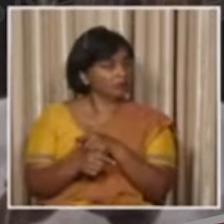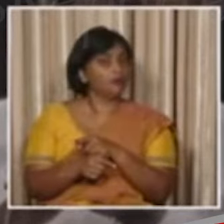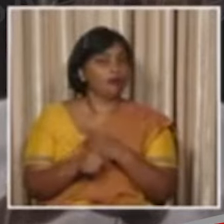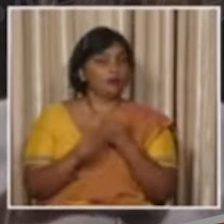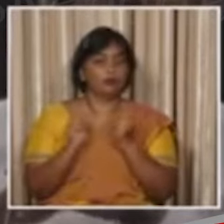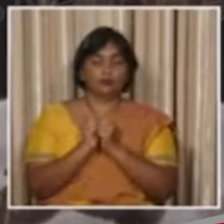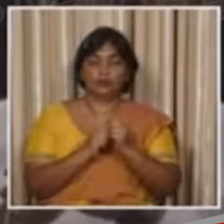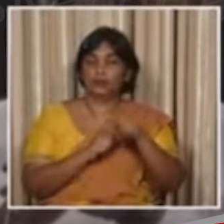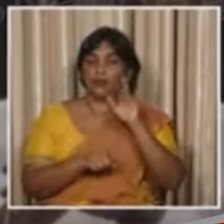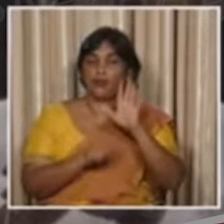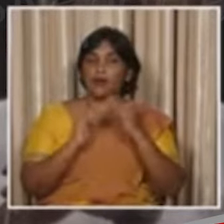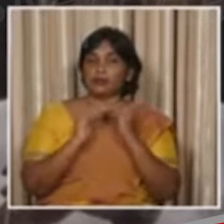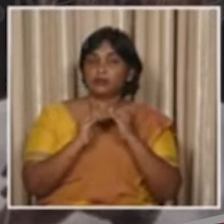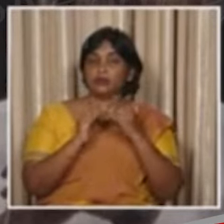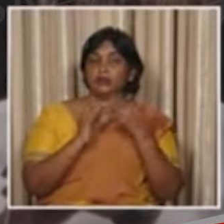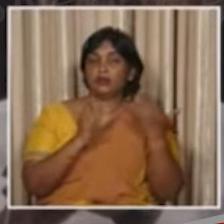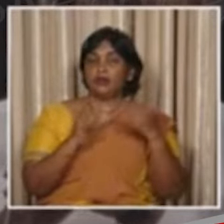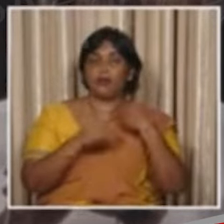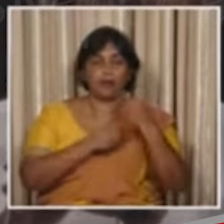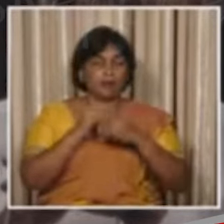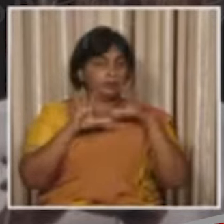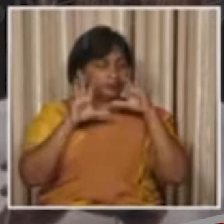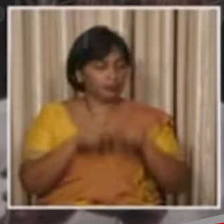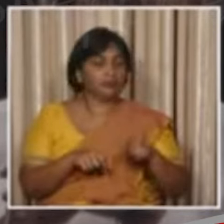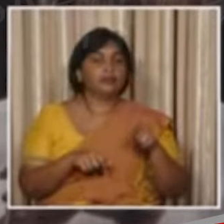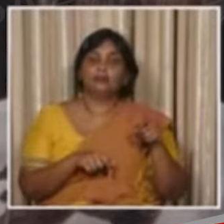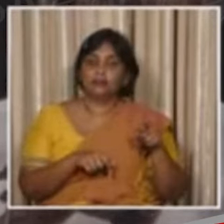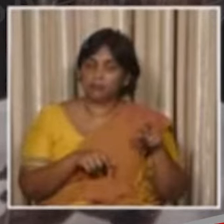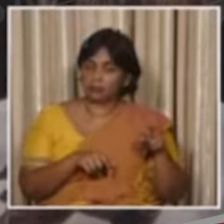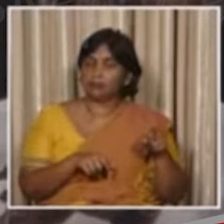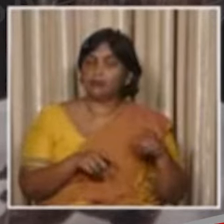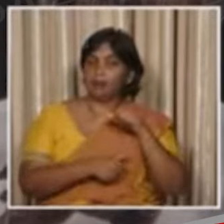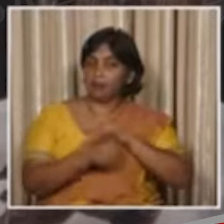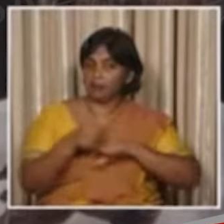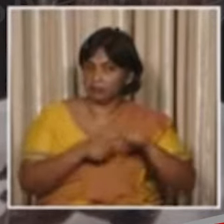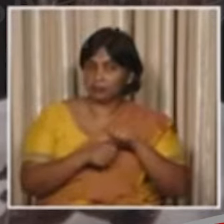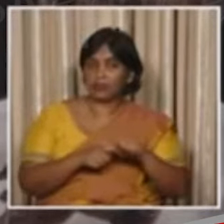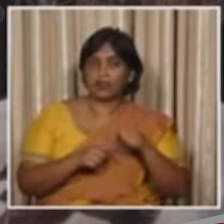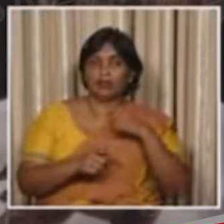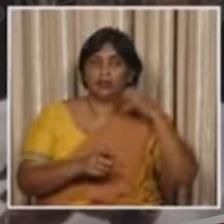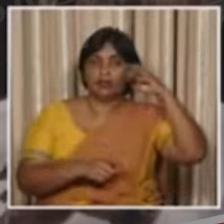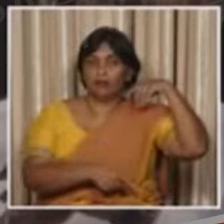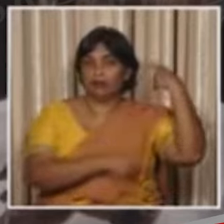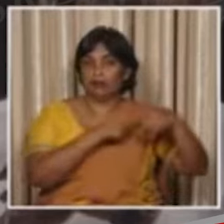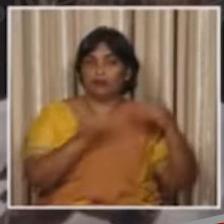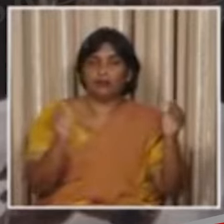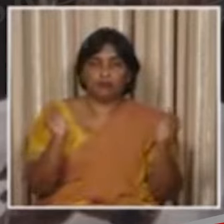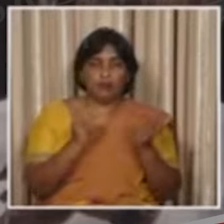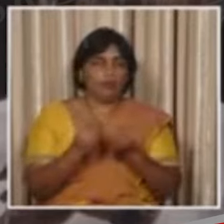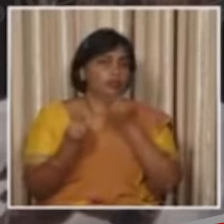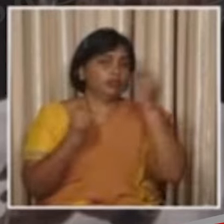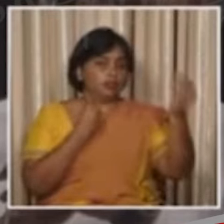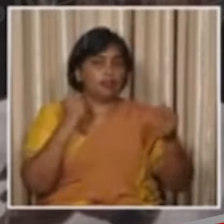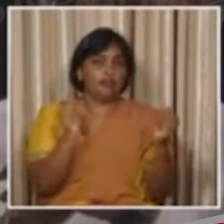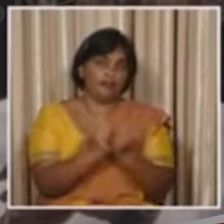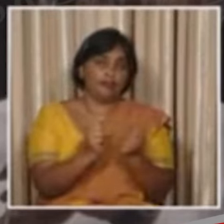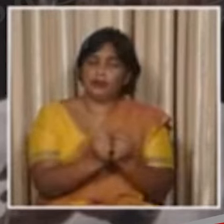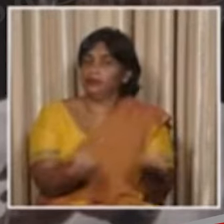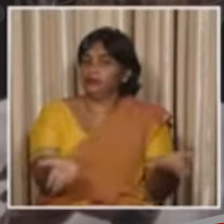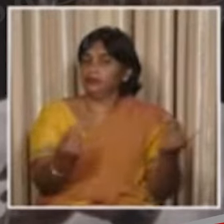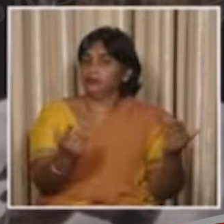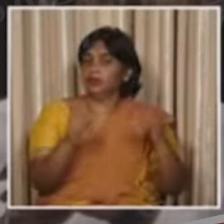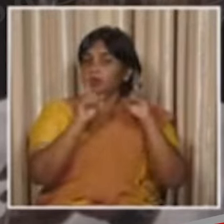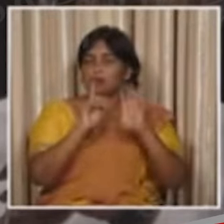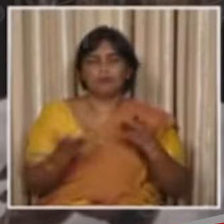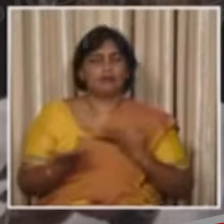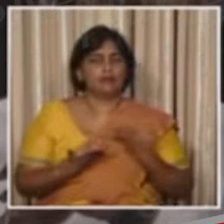වැඩ කරන අයට ගෙවල් වලට මේ සමහර කර්මාන්ත අය මේ ආයතන ජෙනරේටර්ස් ගෙදට කුඩා ජෙනරේටර් ආරම්භ වුණා තමන්ගේ වැඩ කරගන්න, ඒත් බැරි